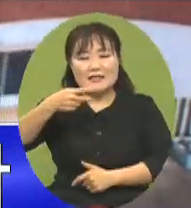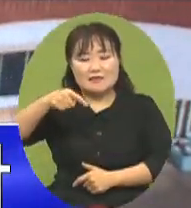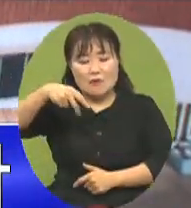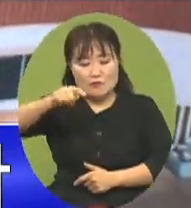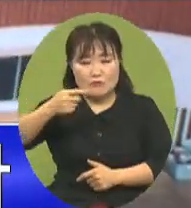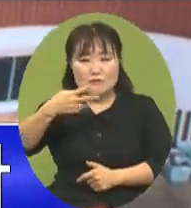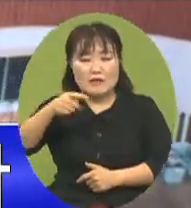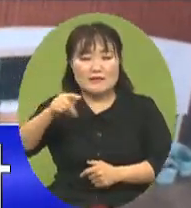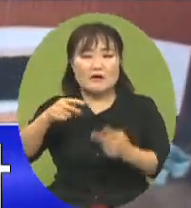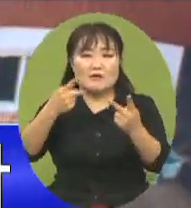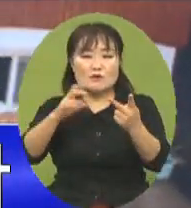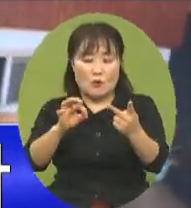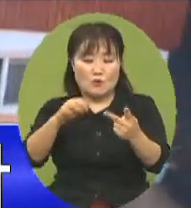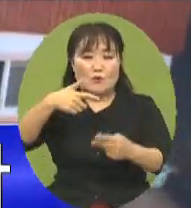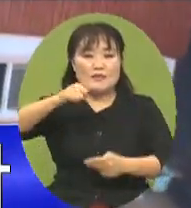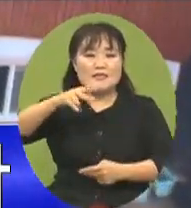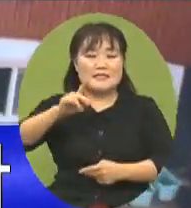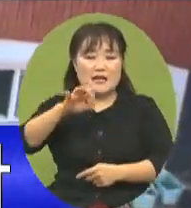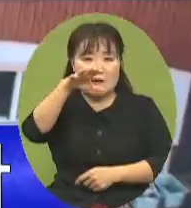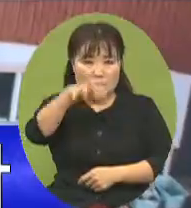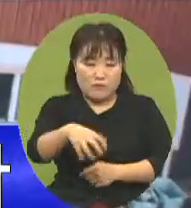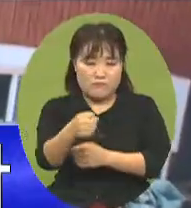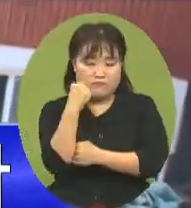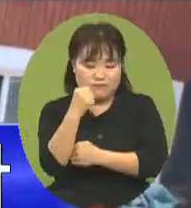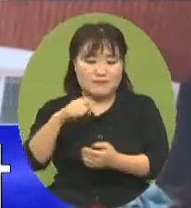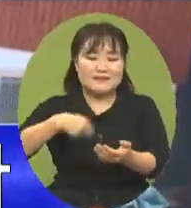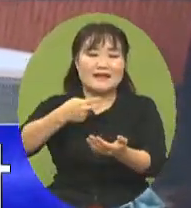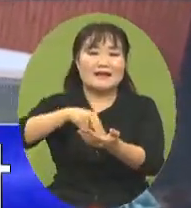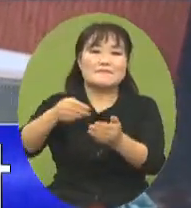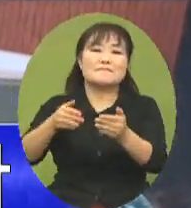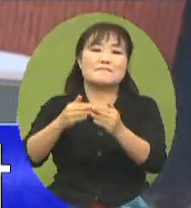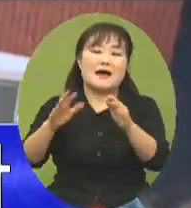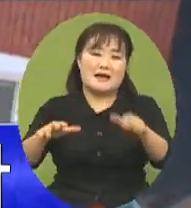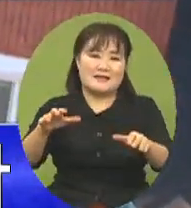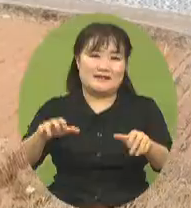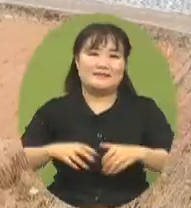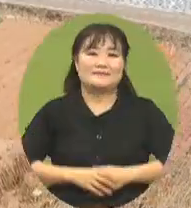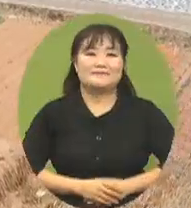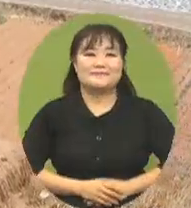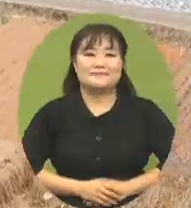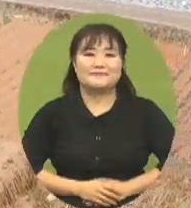대저 이동과 기장군도 에너지 자립 마을로 변신합니다.